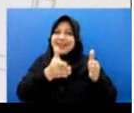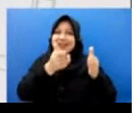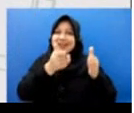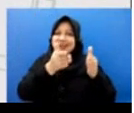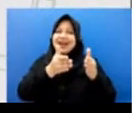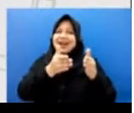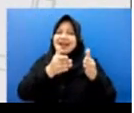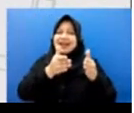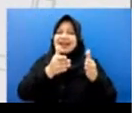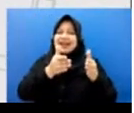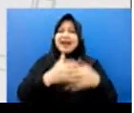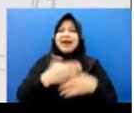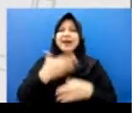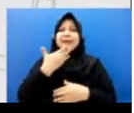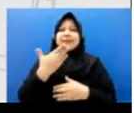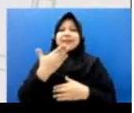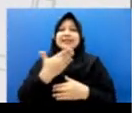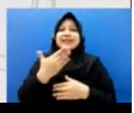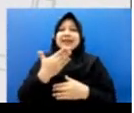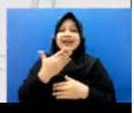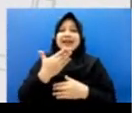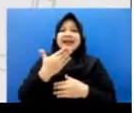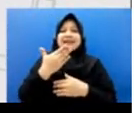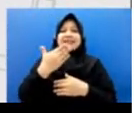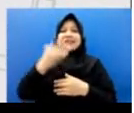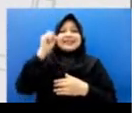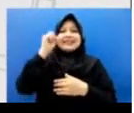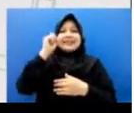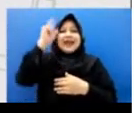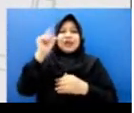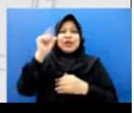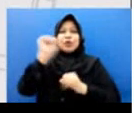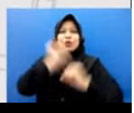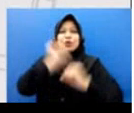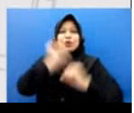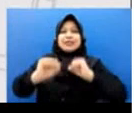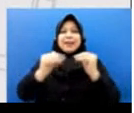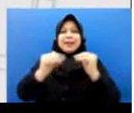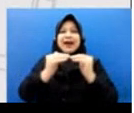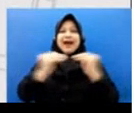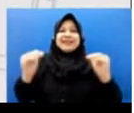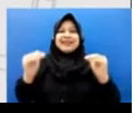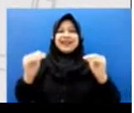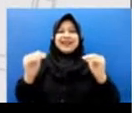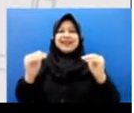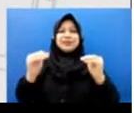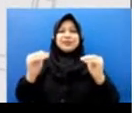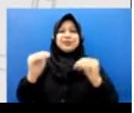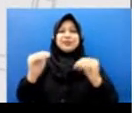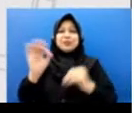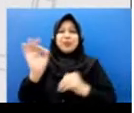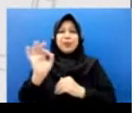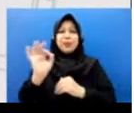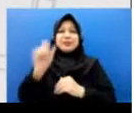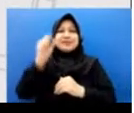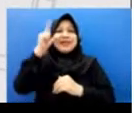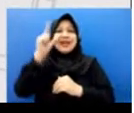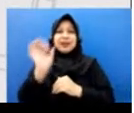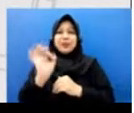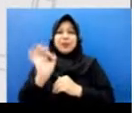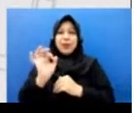mengalahkan kesadaran untuk bersikap adil tentang stimulus di sekitar mereka. Kenapa